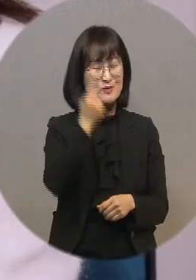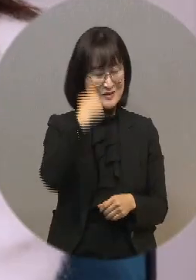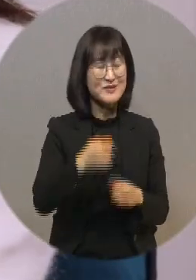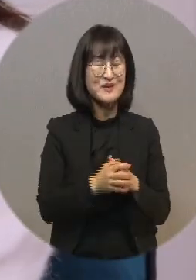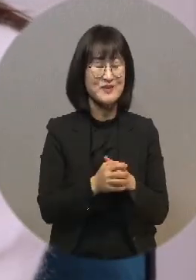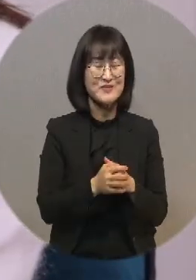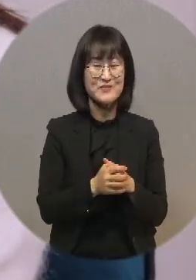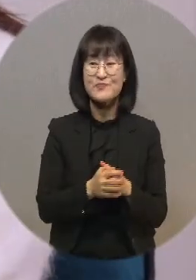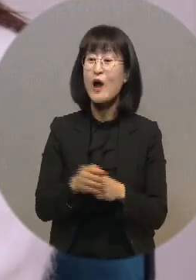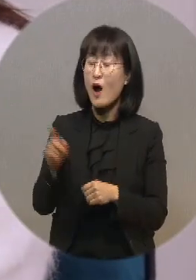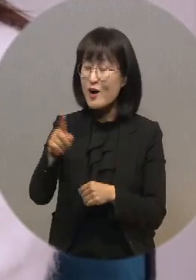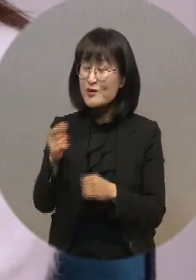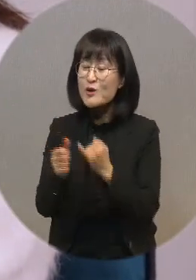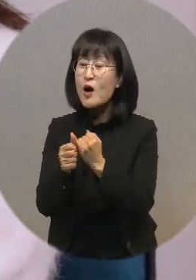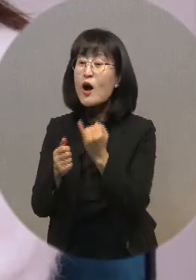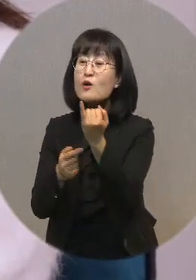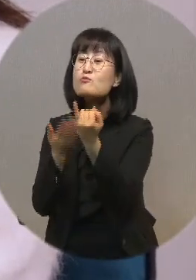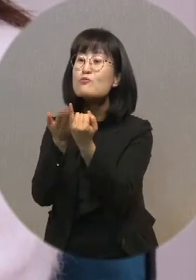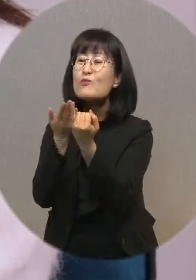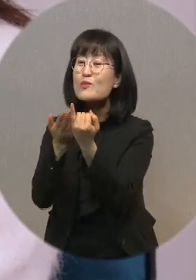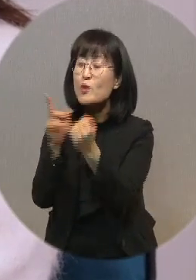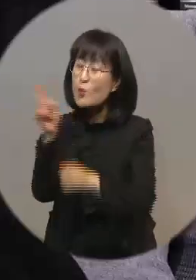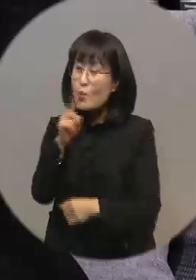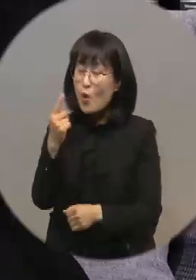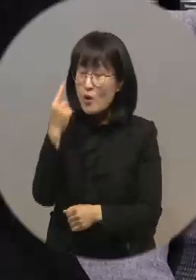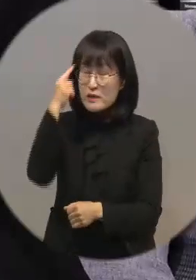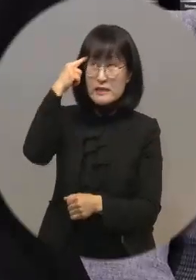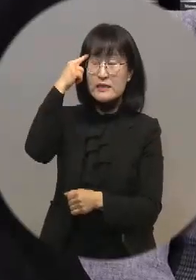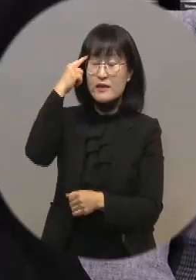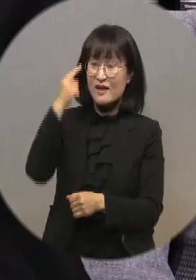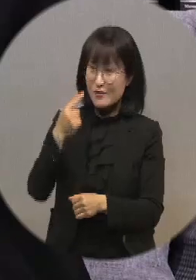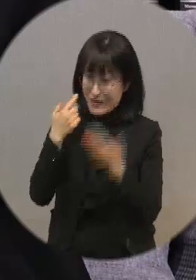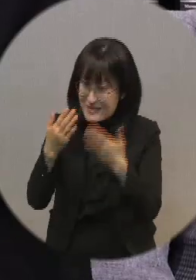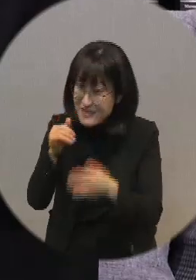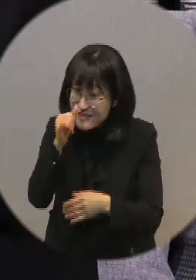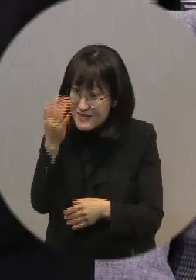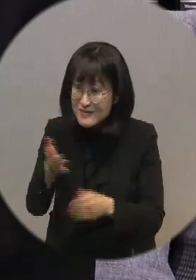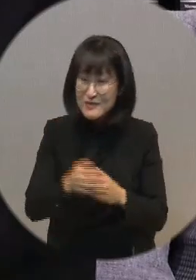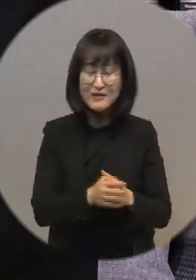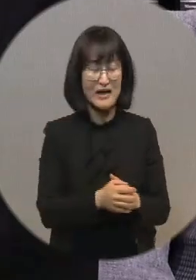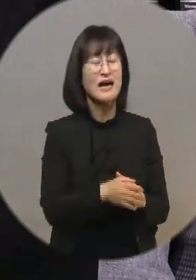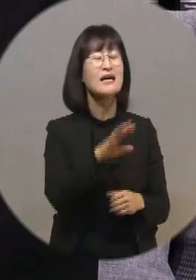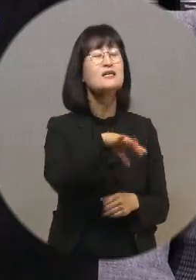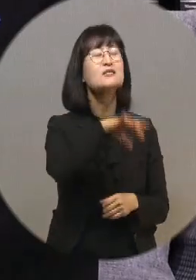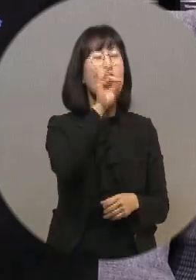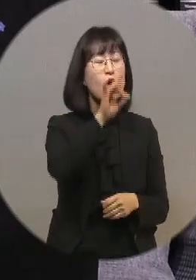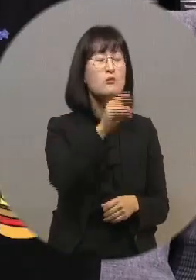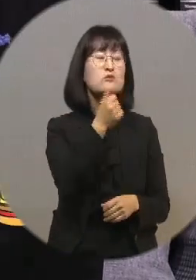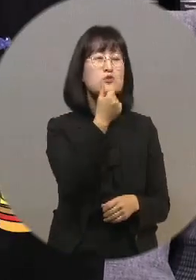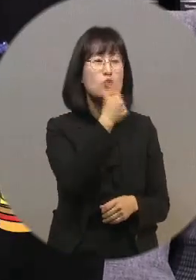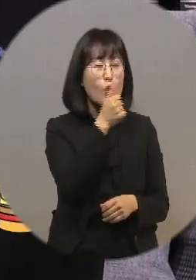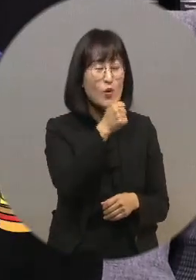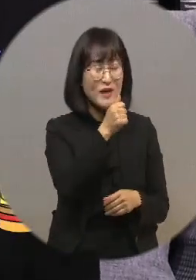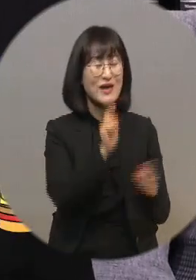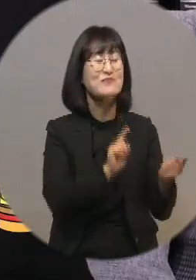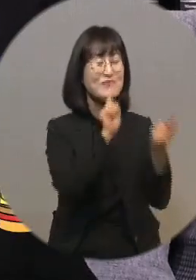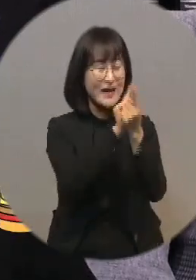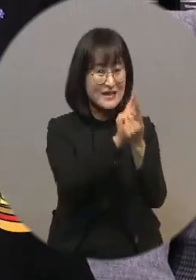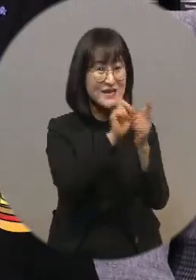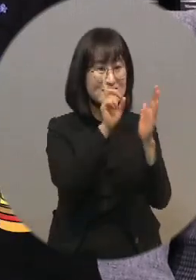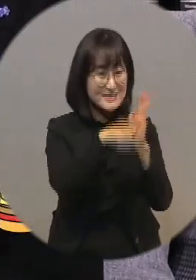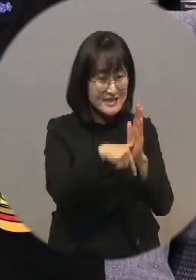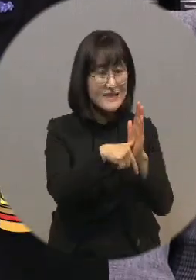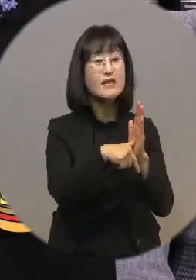사람 나이 저도 있었어요. 뭐요? 저는 그래서 소개팅 하려고 우리 강남역에 있는 다 아는